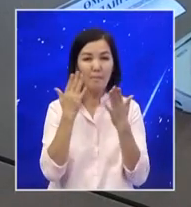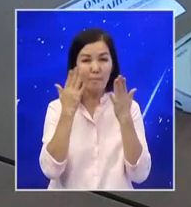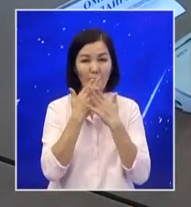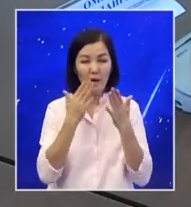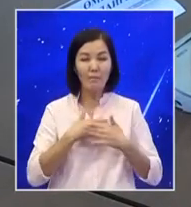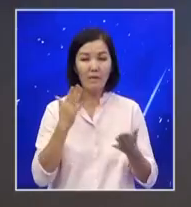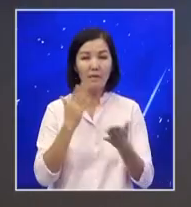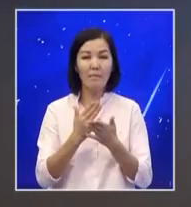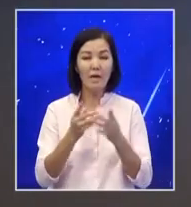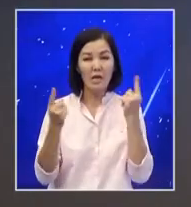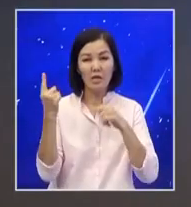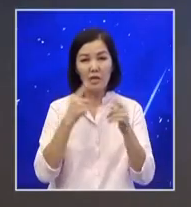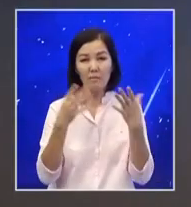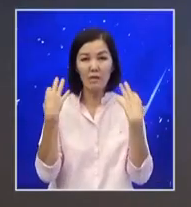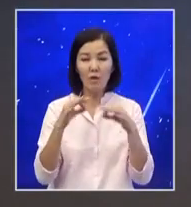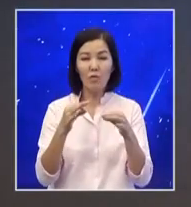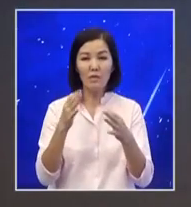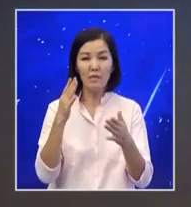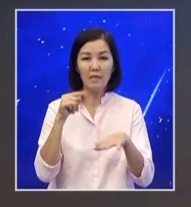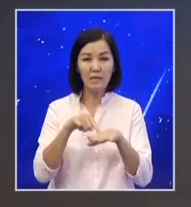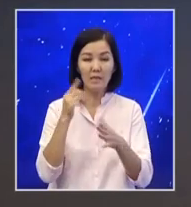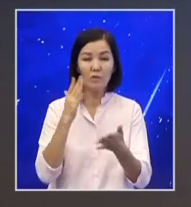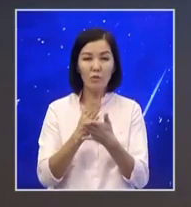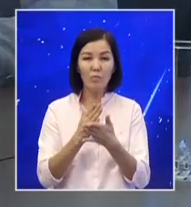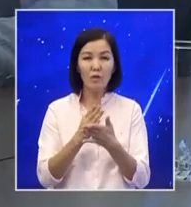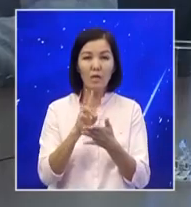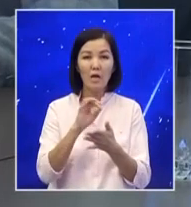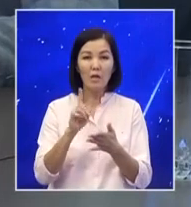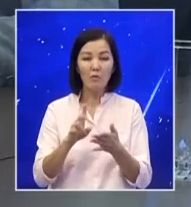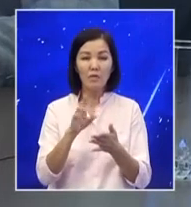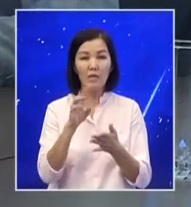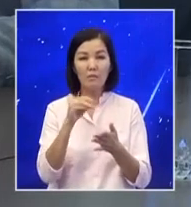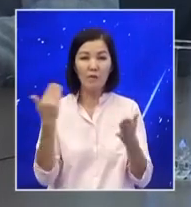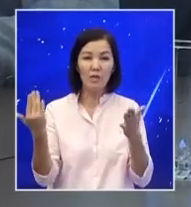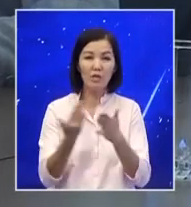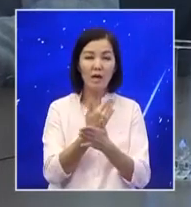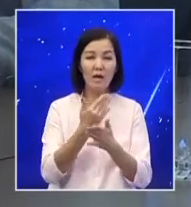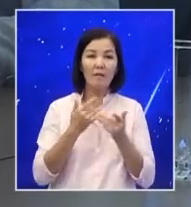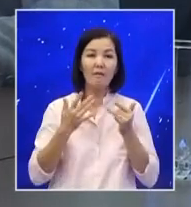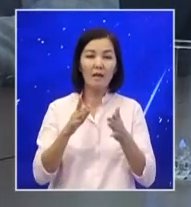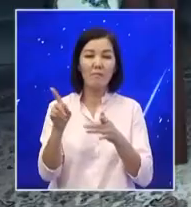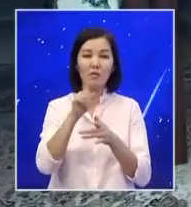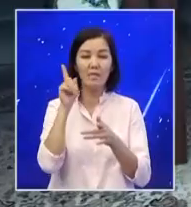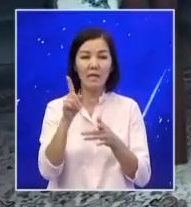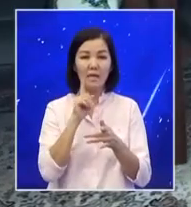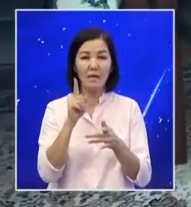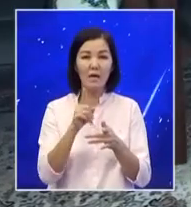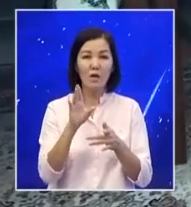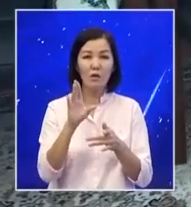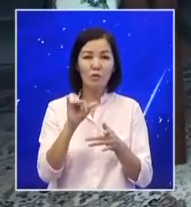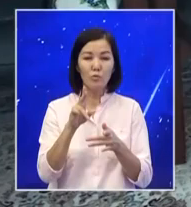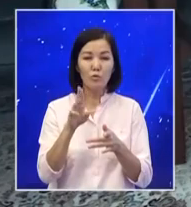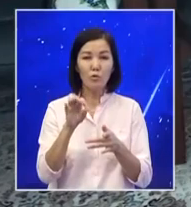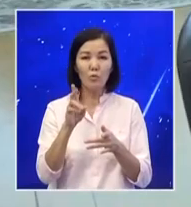жарық көрген шығармалардан тәуелсіздіктің рухы сезіледі. Осы орайда Наурыз Қылышбаевтың Жаңаталап жастары, Жұмаш Арғынбайұлының Суықтөбе